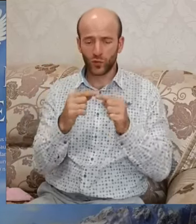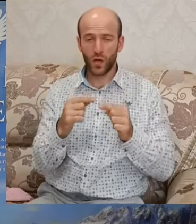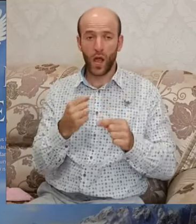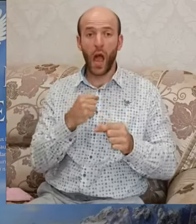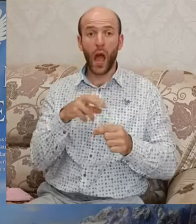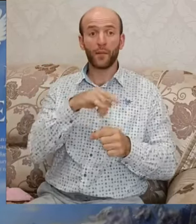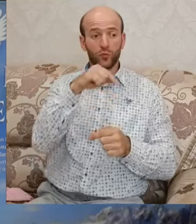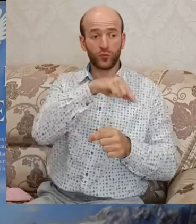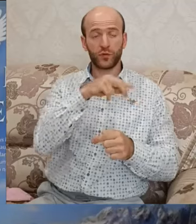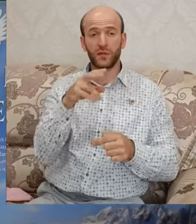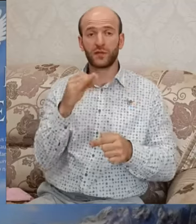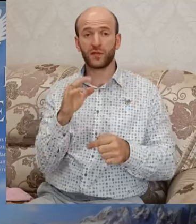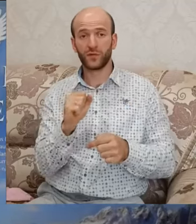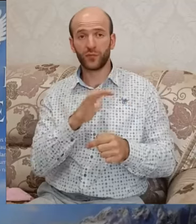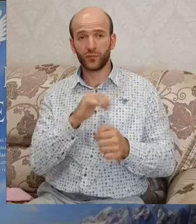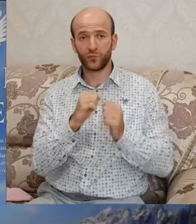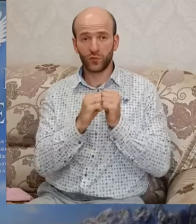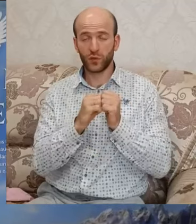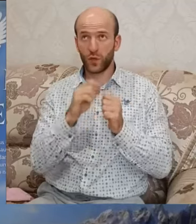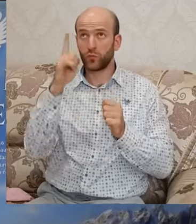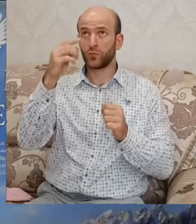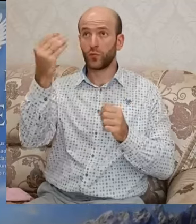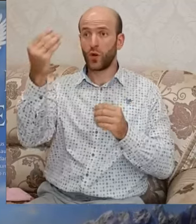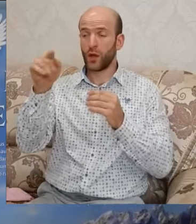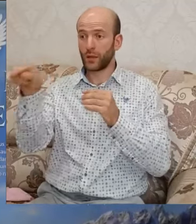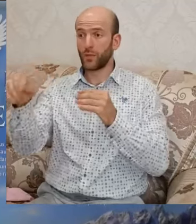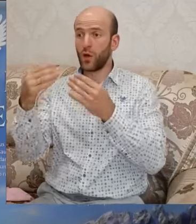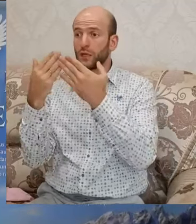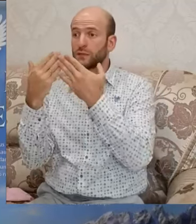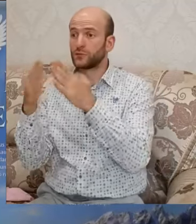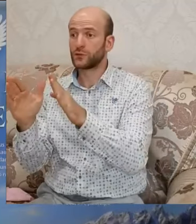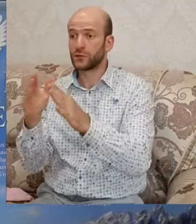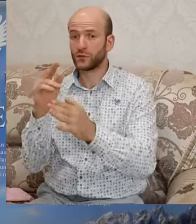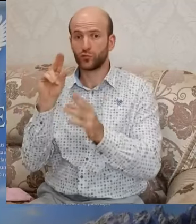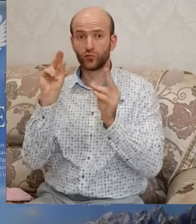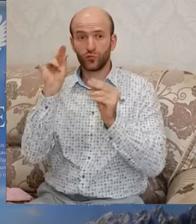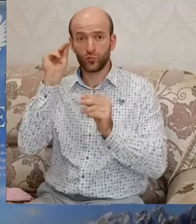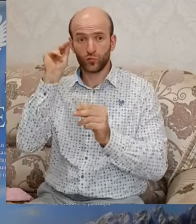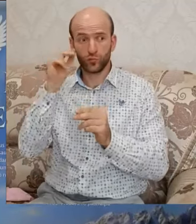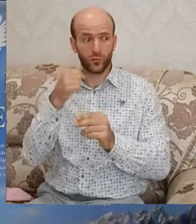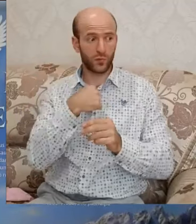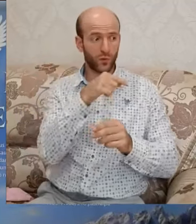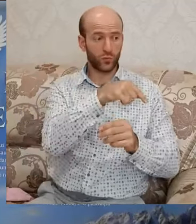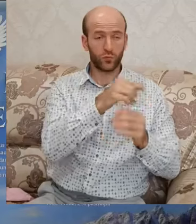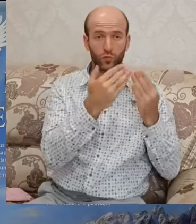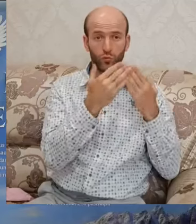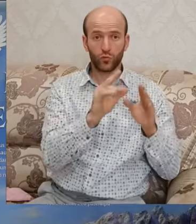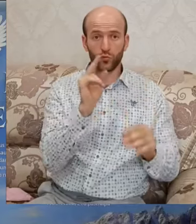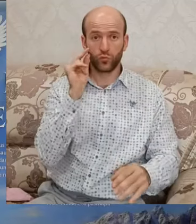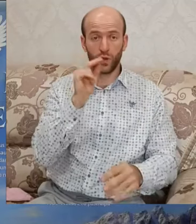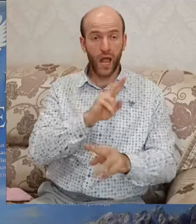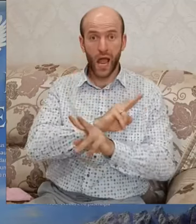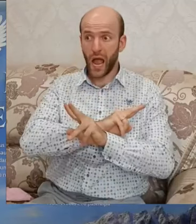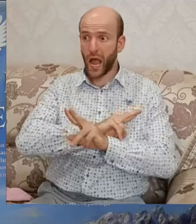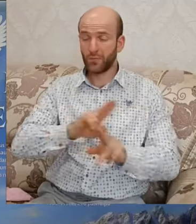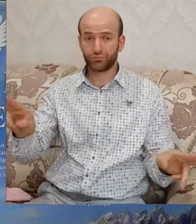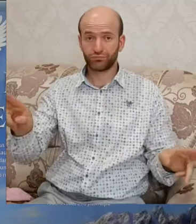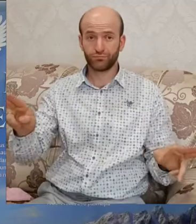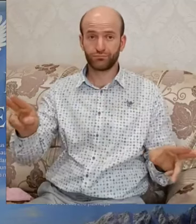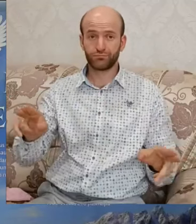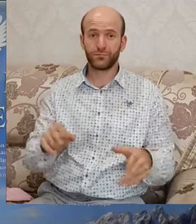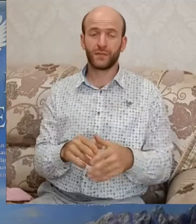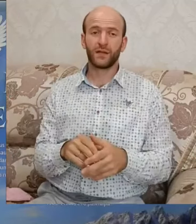эти выходные, эту дату. Ir žinot, atrodo viskas paprasta. И знаете, кажется все просто. Bet po to Dievas ir išbandė.